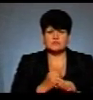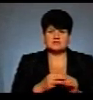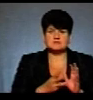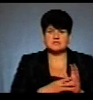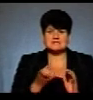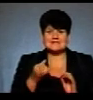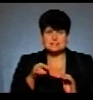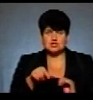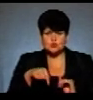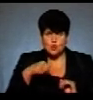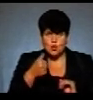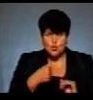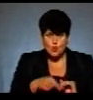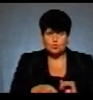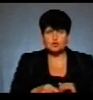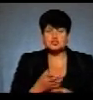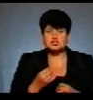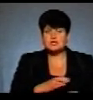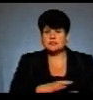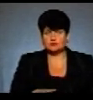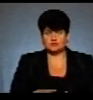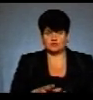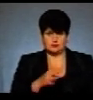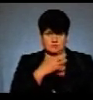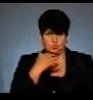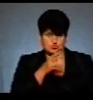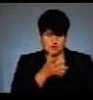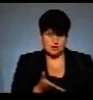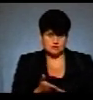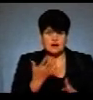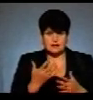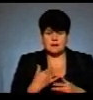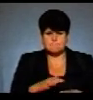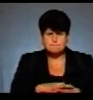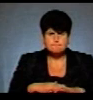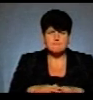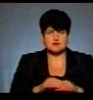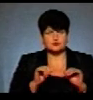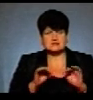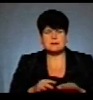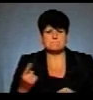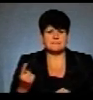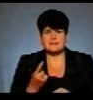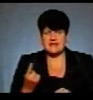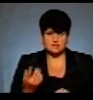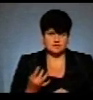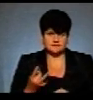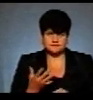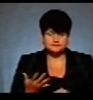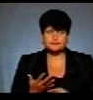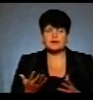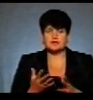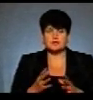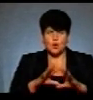цього року, і тому що не було достатньо часу. Але такий масовий захід – це вперше, який